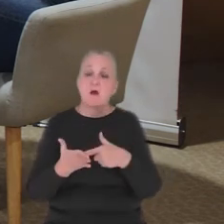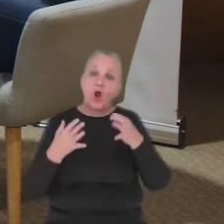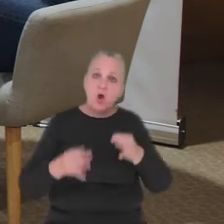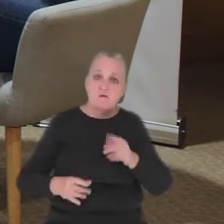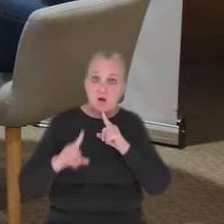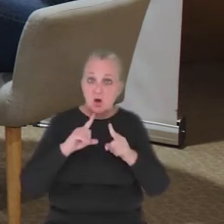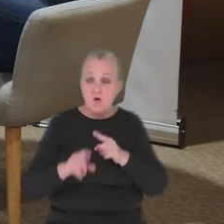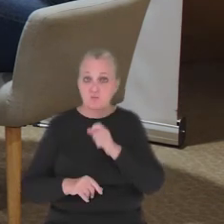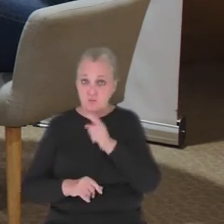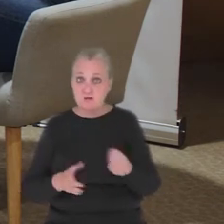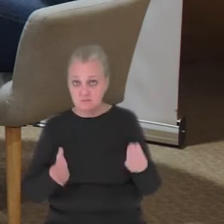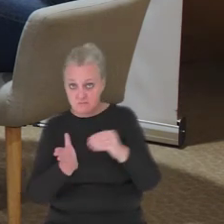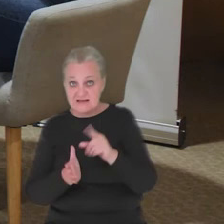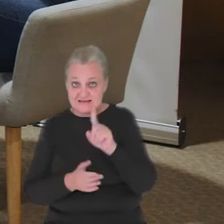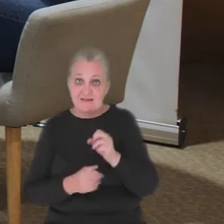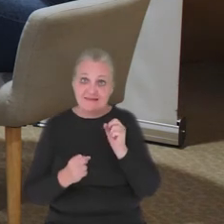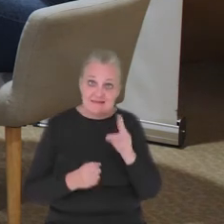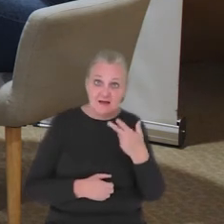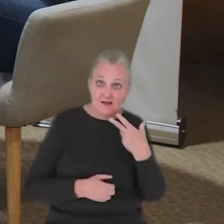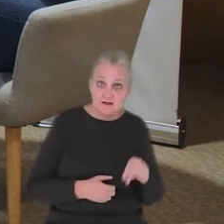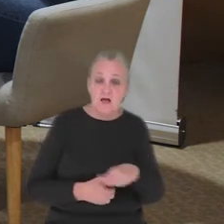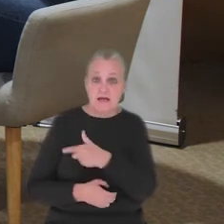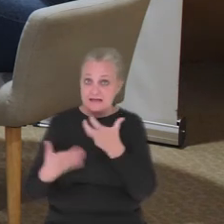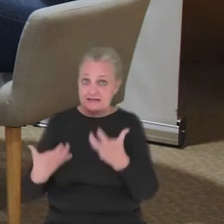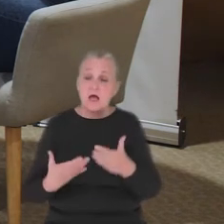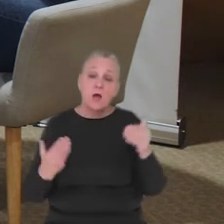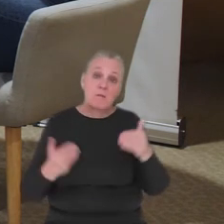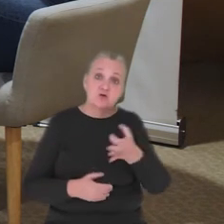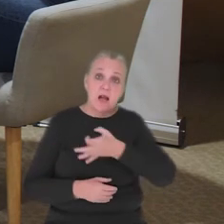oficjalnej, czy ono tam jest, powinno być, chciałybyście, czy może lepiej,